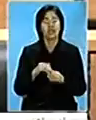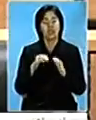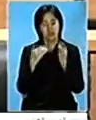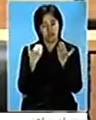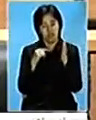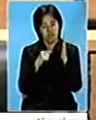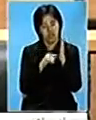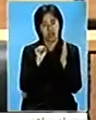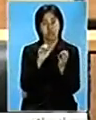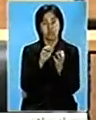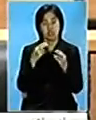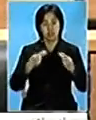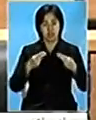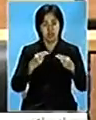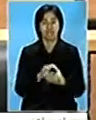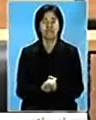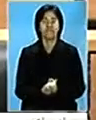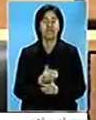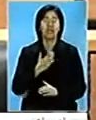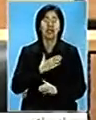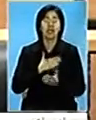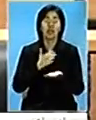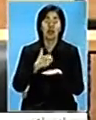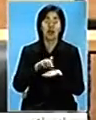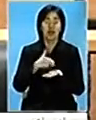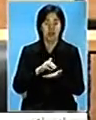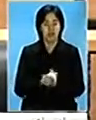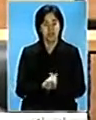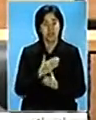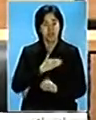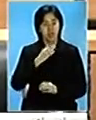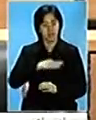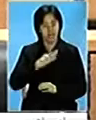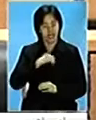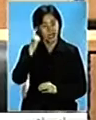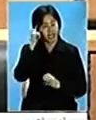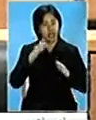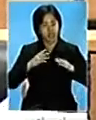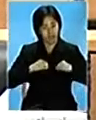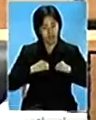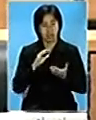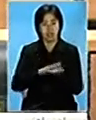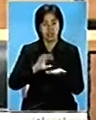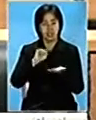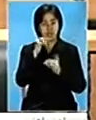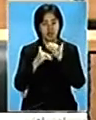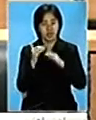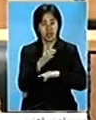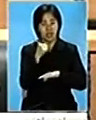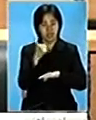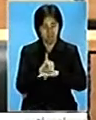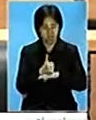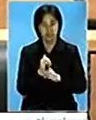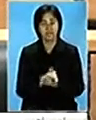ครามดิฉันเนี่ยก็เห็นด้วยนะคะกับสภาพัฒนาการเมืองแต่ว่